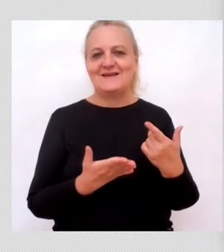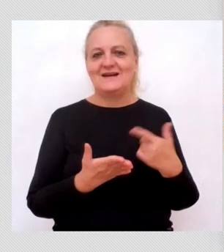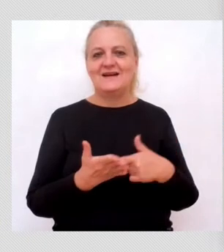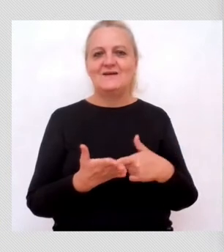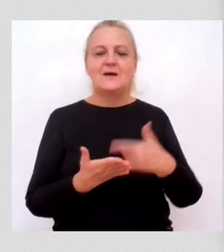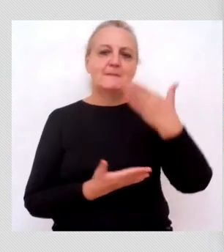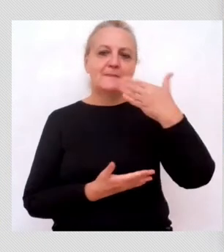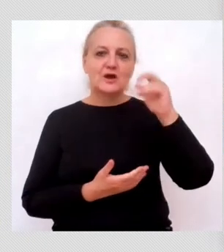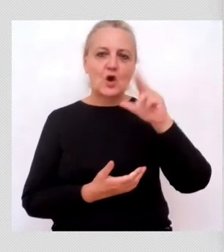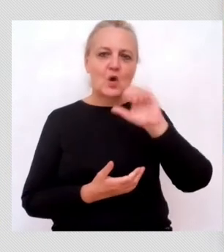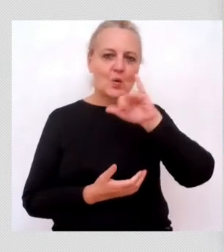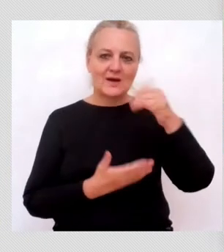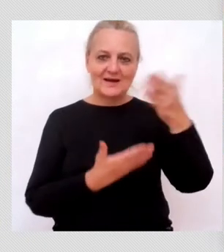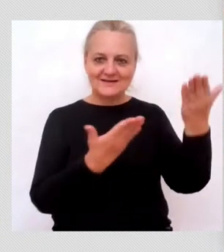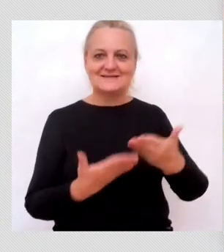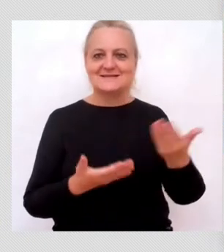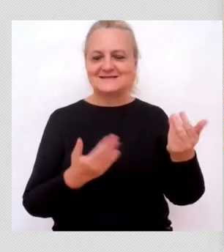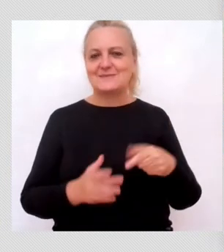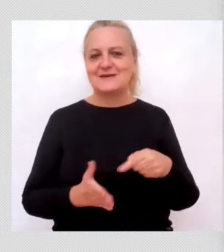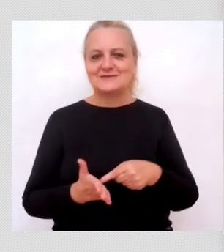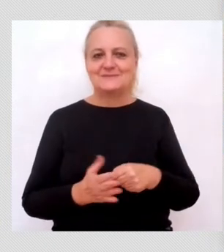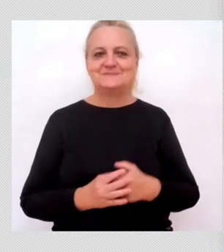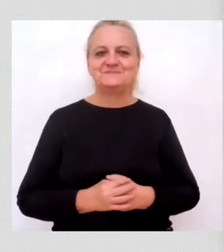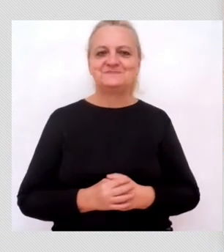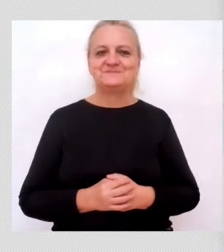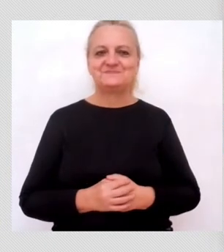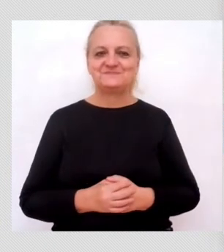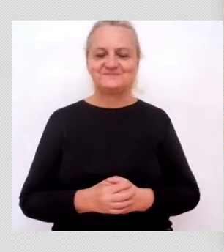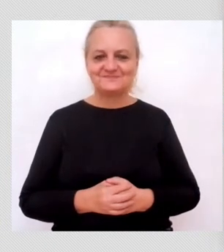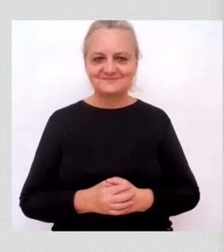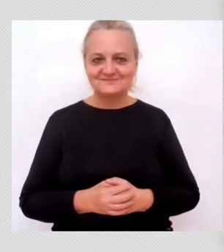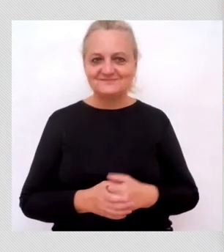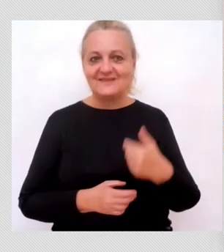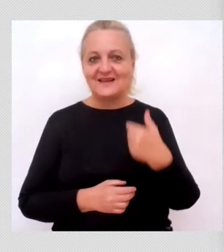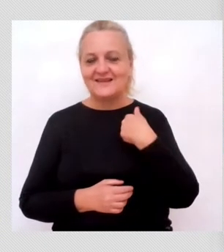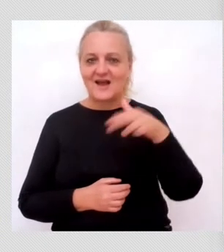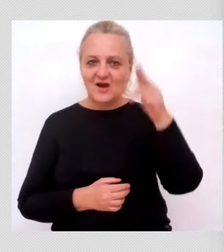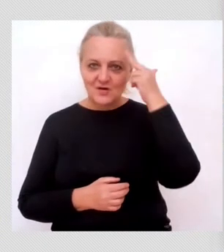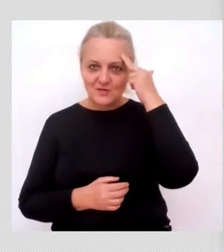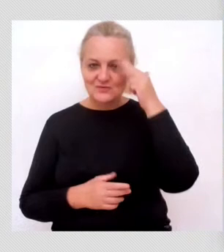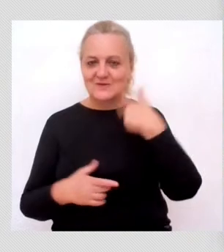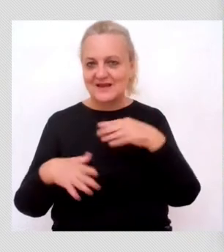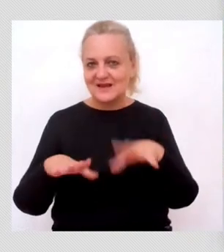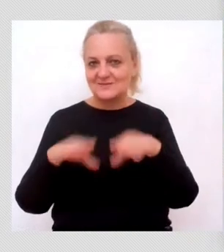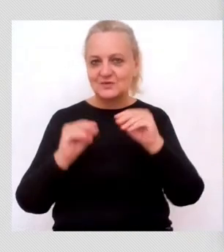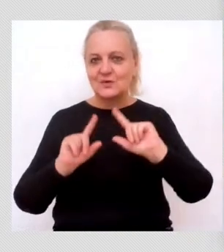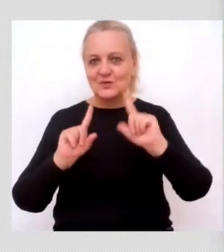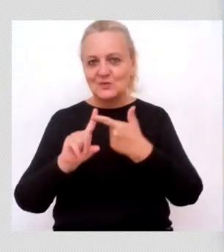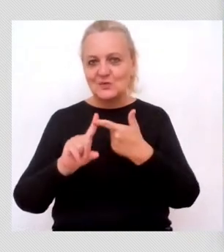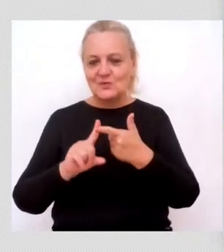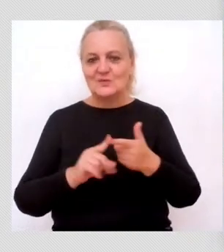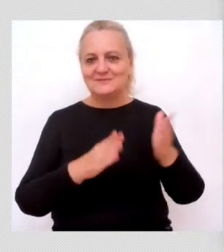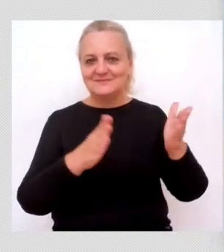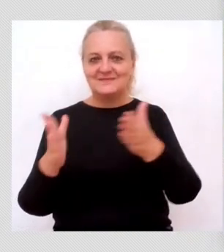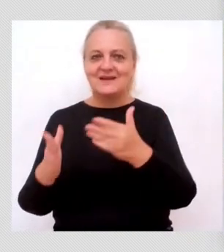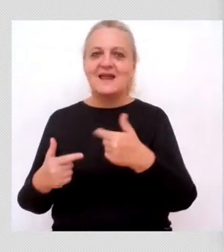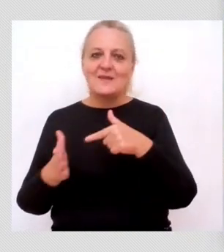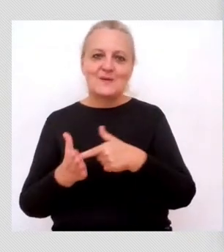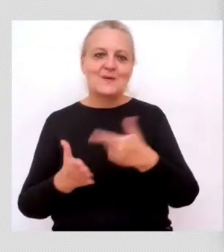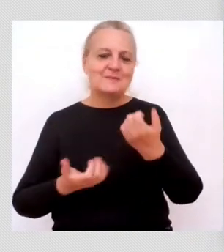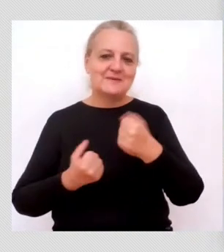Mikołaju, bardzo proszę. Jak rozumiem, ja rozpoczynam drugą rundę. Bardzo mi z tego powodu